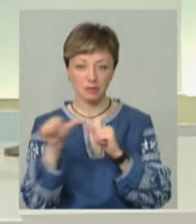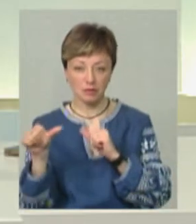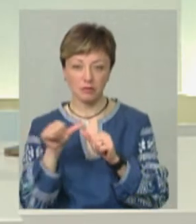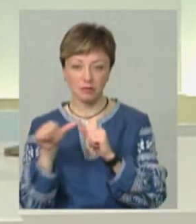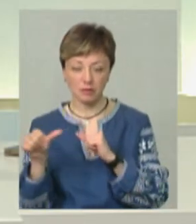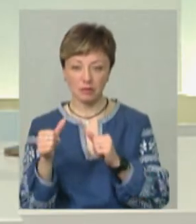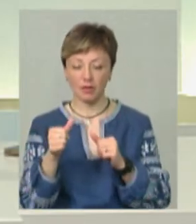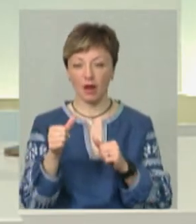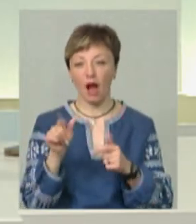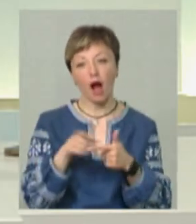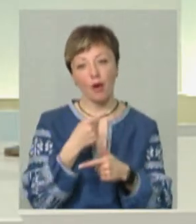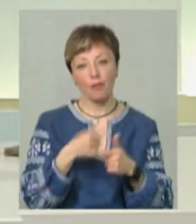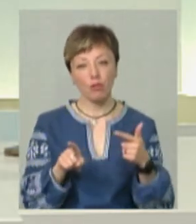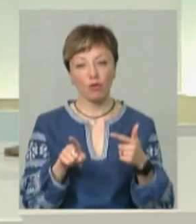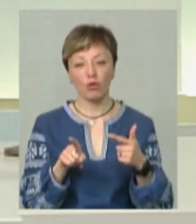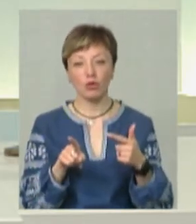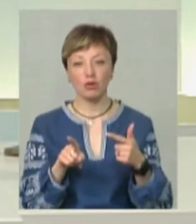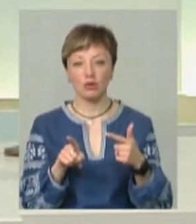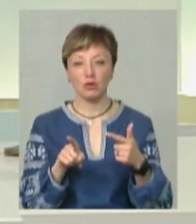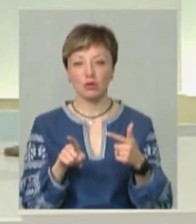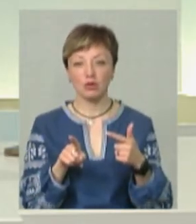в обрамленні, або у